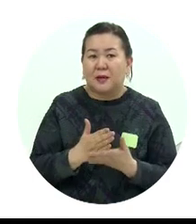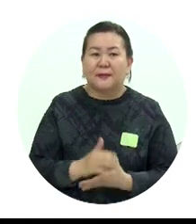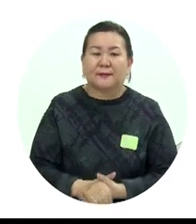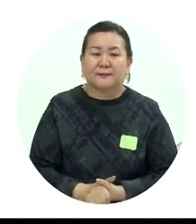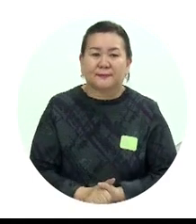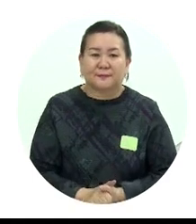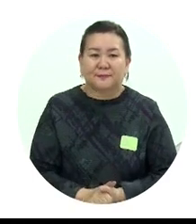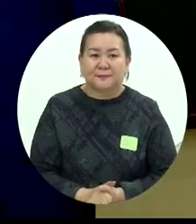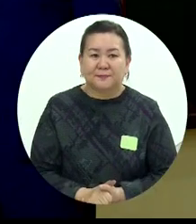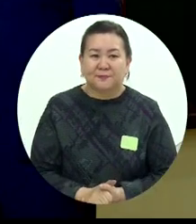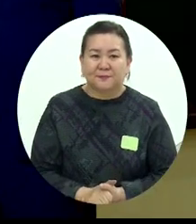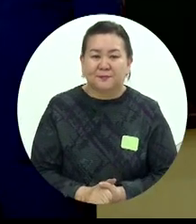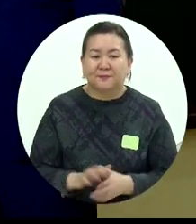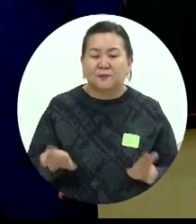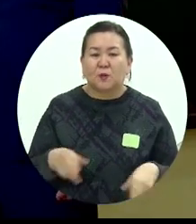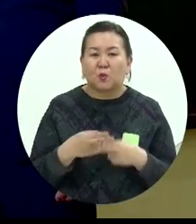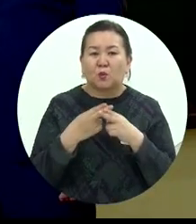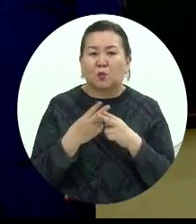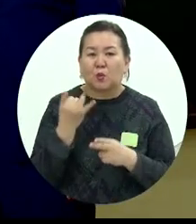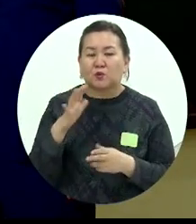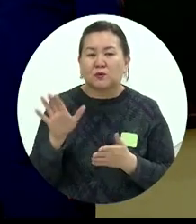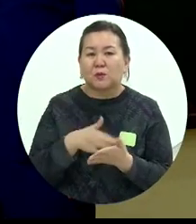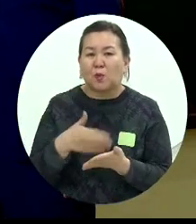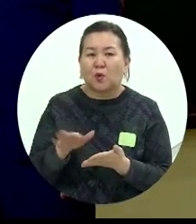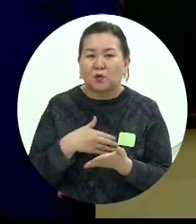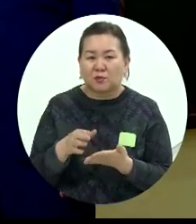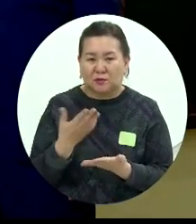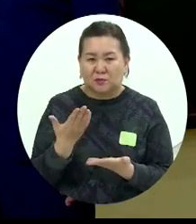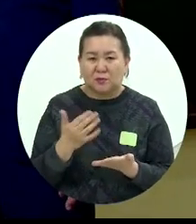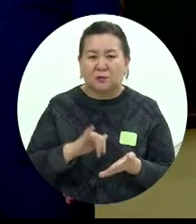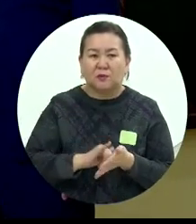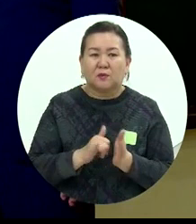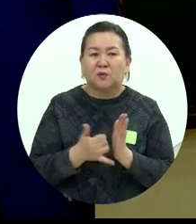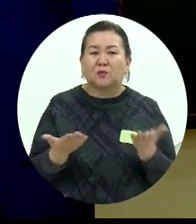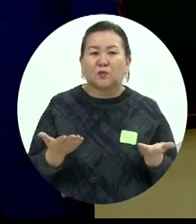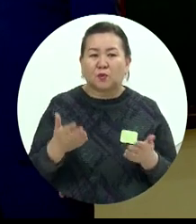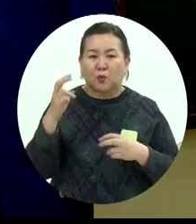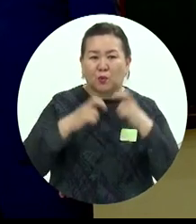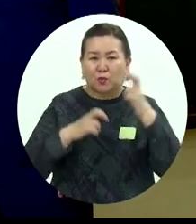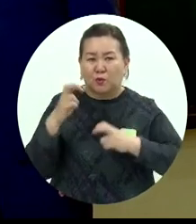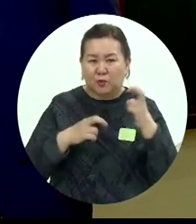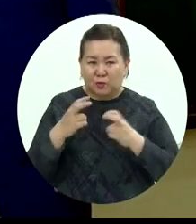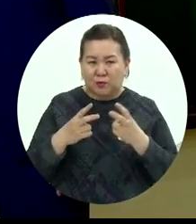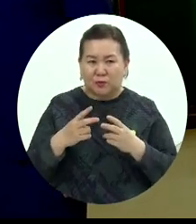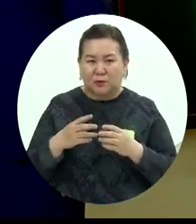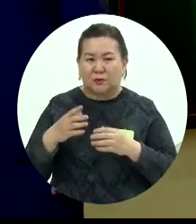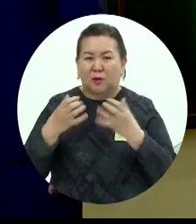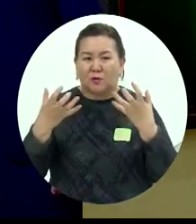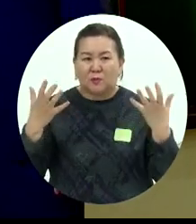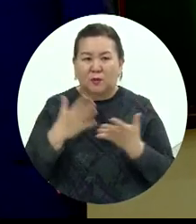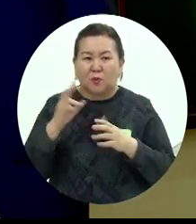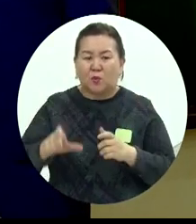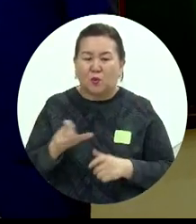нэ. За дүгнэлт нь усны бохирдлын шалтгаан нь үйлдвэрлэлийн дөрвөлжилт, за хүний буруутай үйл ажиллагаатай холбоотой